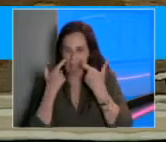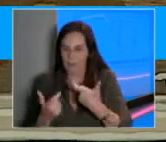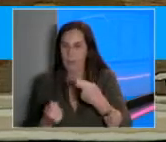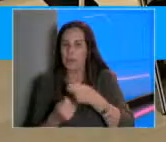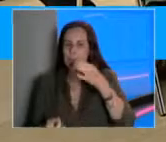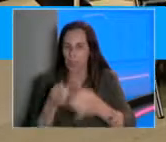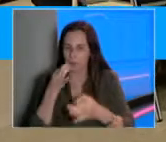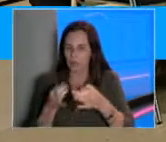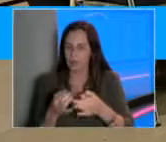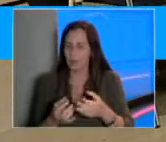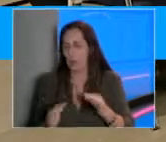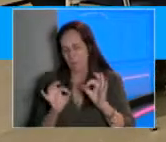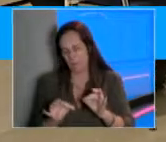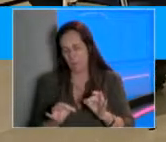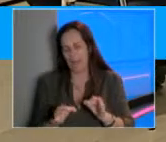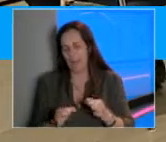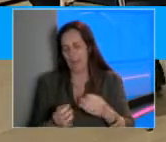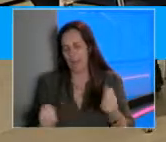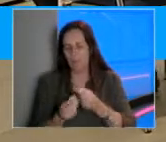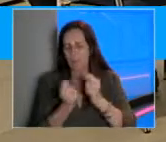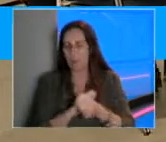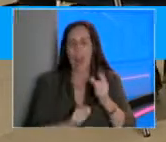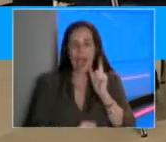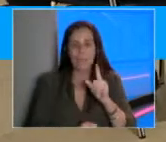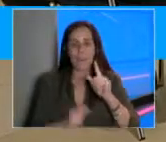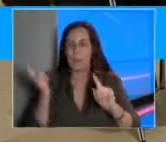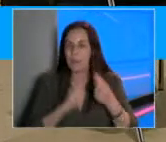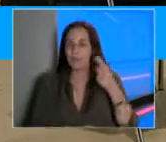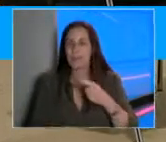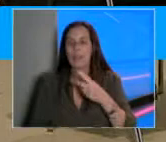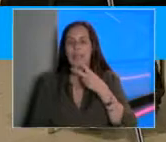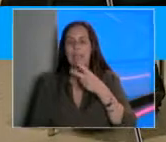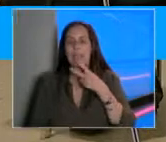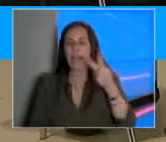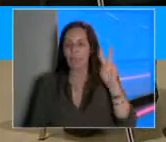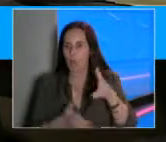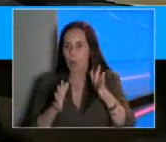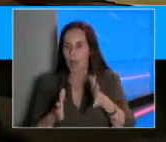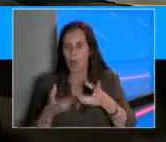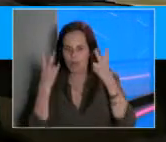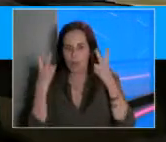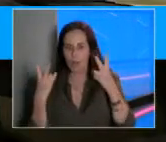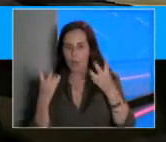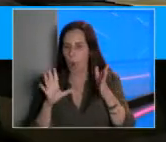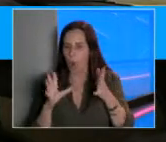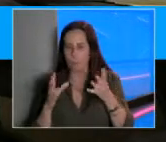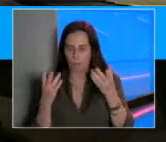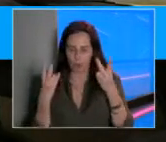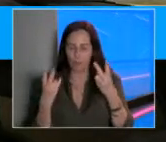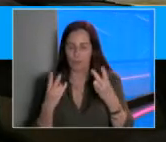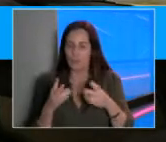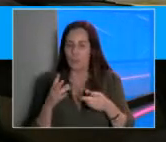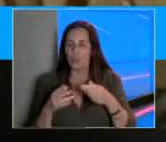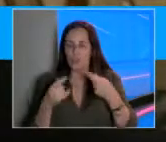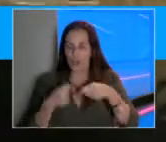משפטי את המצע, כי באמת הנסיבות משתנות, אבל במקרים של התחייבויות יסוד כל כך עקרוניות, כל כך בסיסיות,